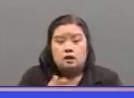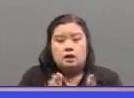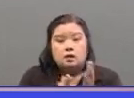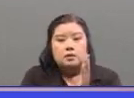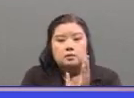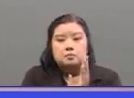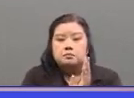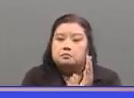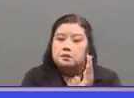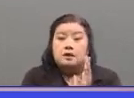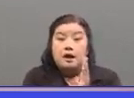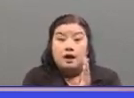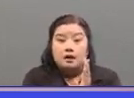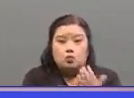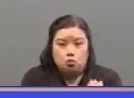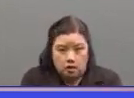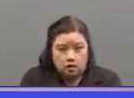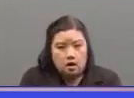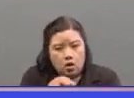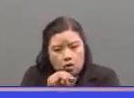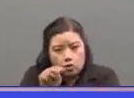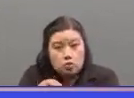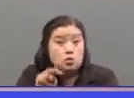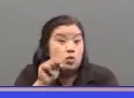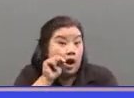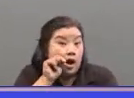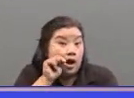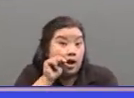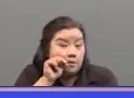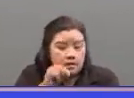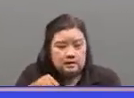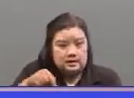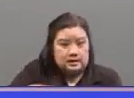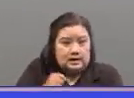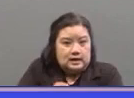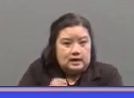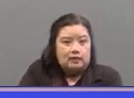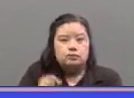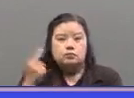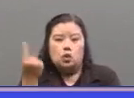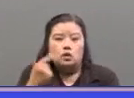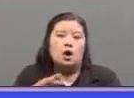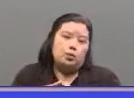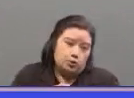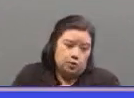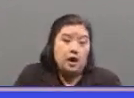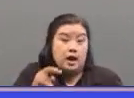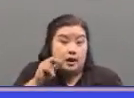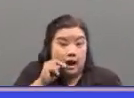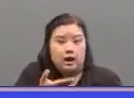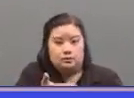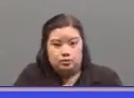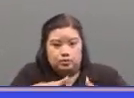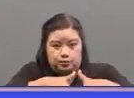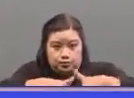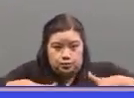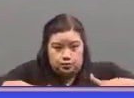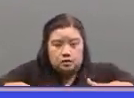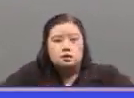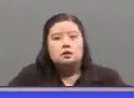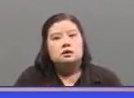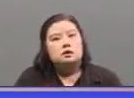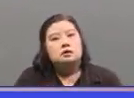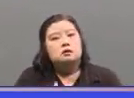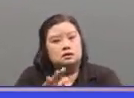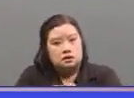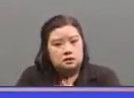ถึงบึงกาฬใต้นะคะเป็นพื้นที่กว่า500ไร่นะคะก็มีพื้นที่ที่ชาวบ้านทำการเกษ